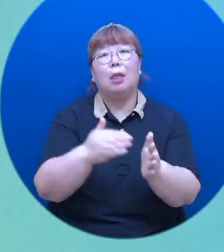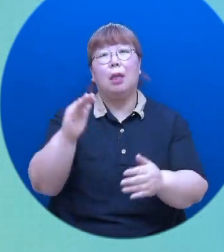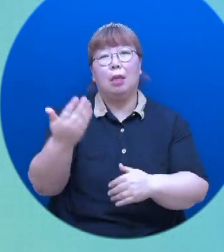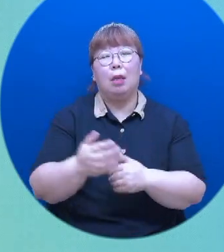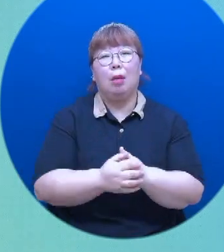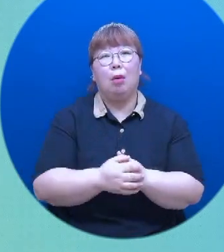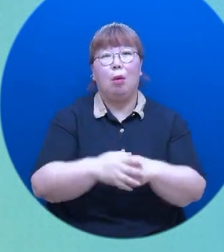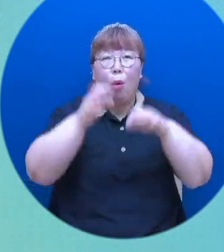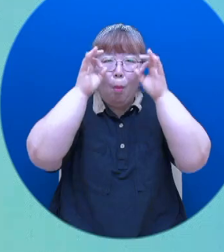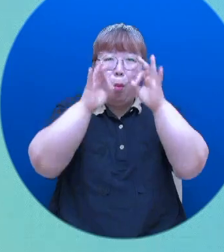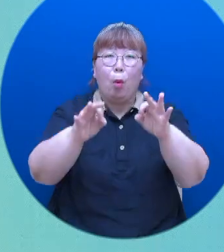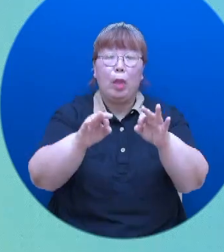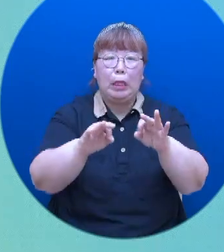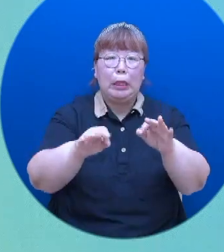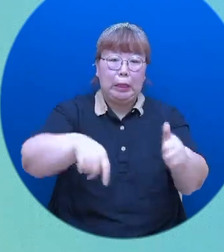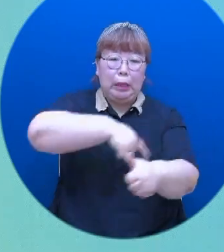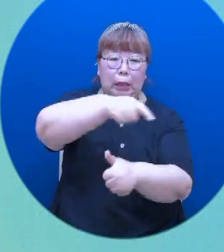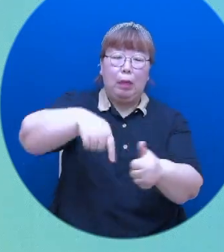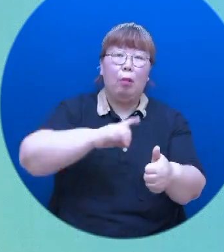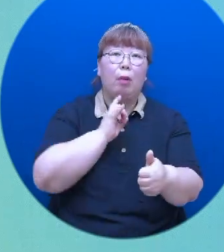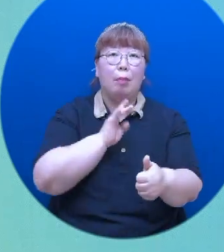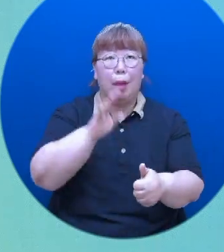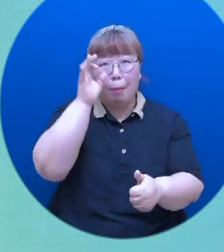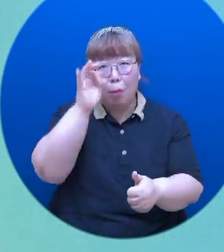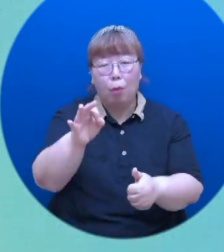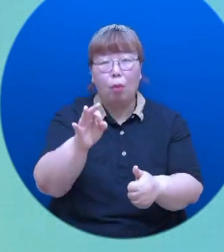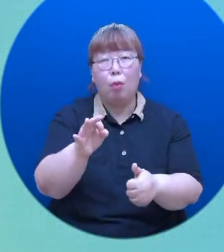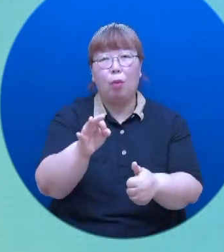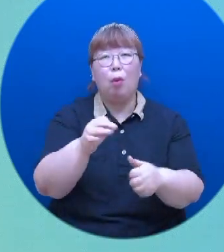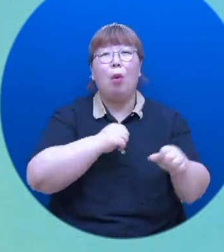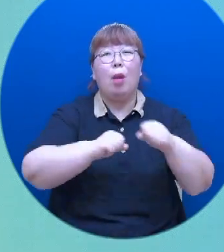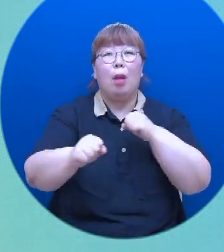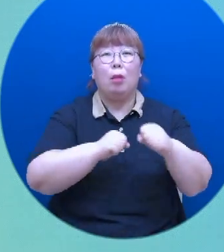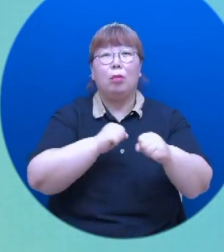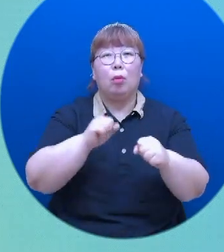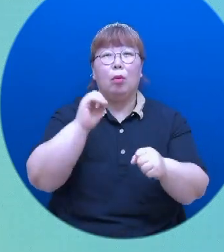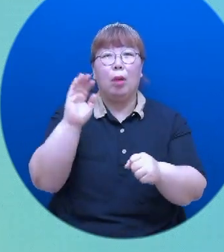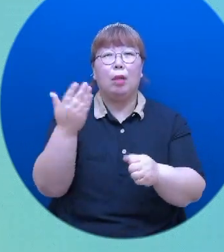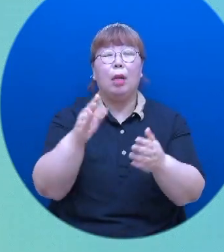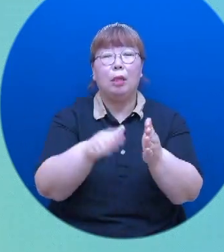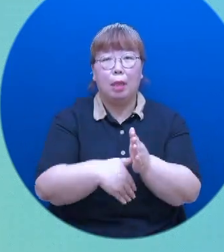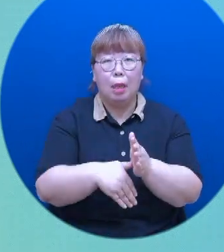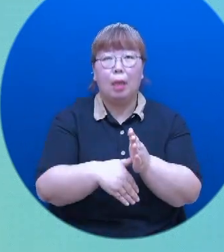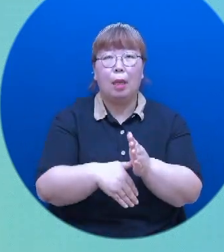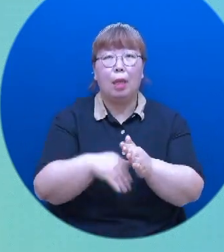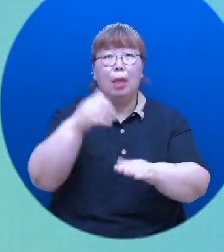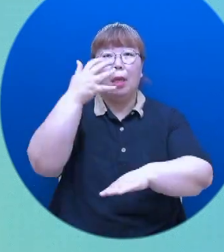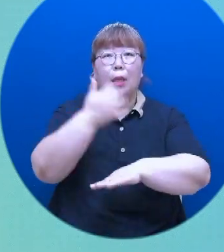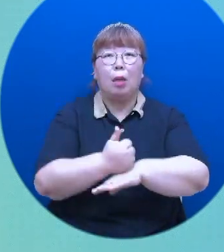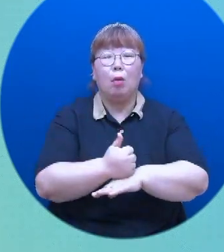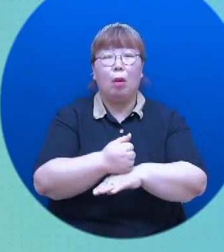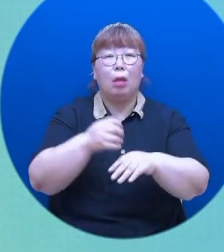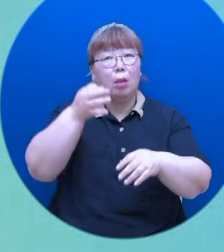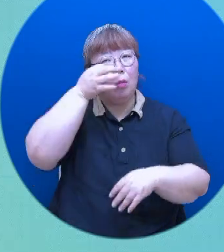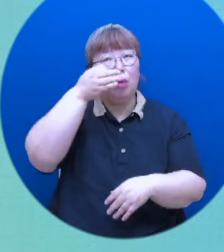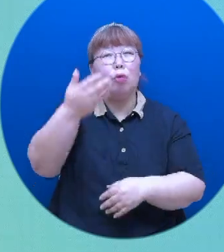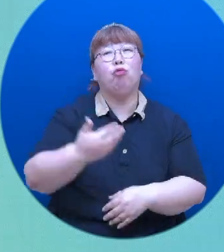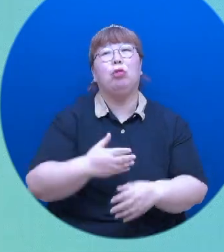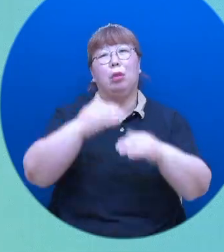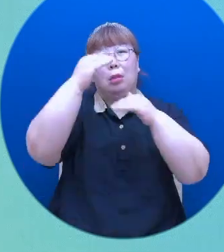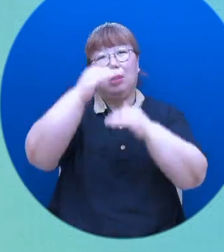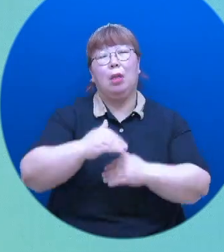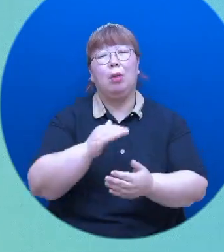보이는 현실만 보고 보이는 현실 앞에 행동하게 될 때 일어난 결과를 우리에게 보여주고 있는 내용이잖아요.